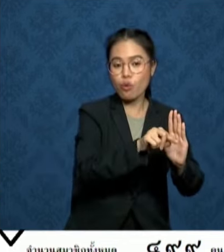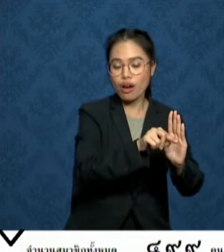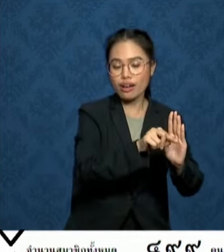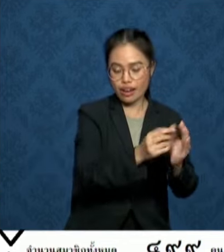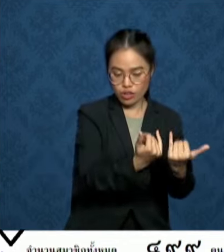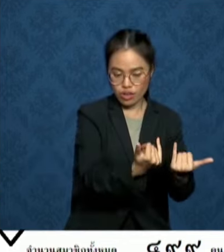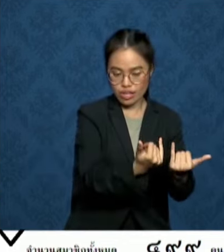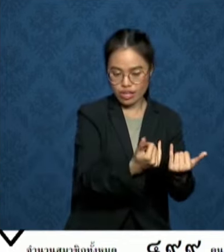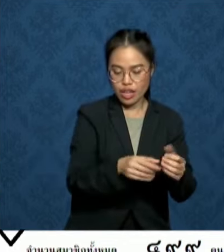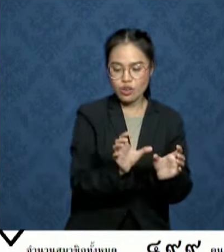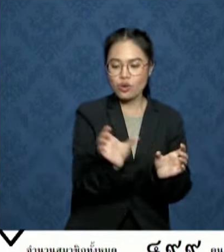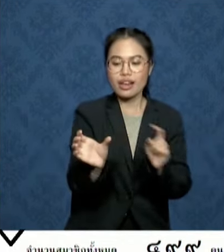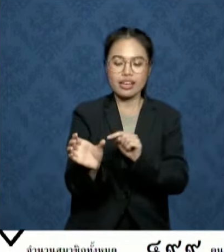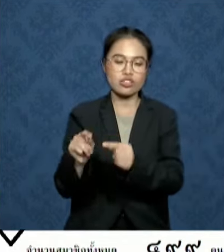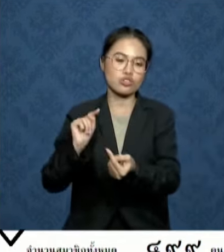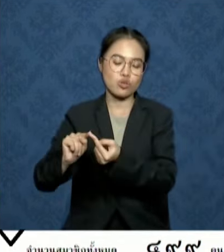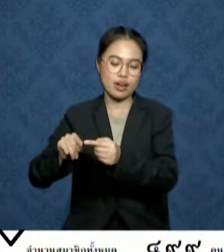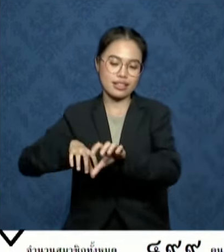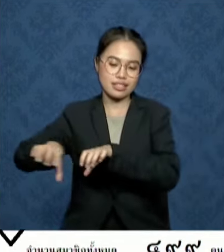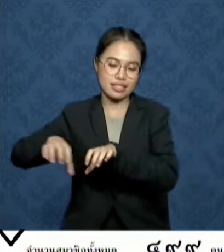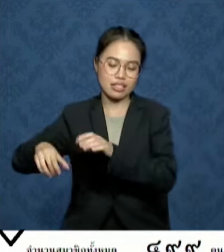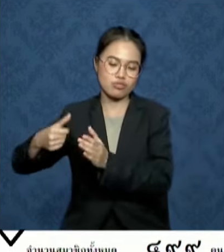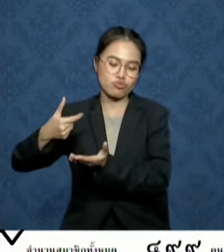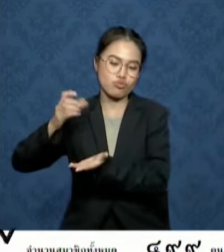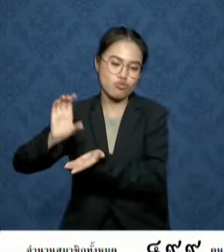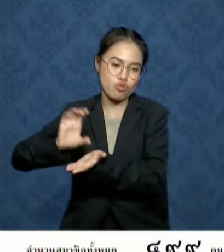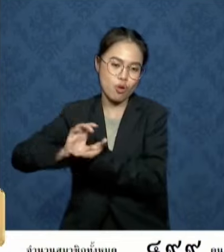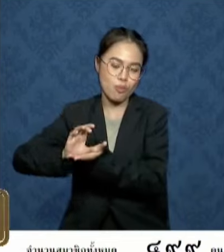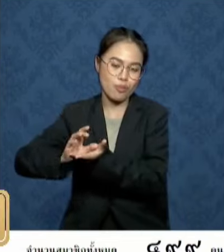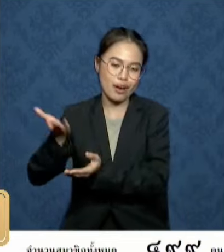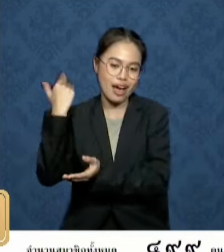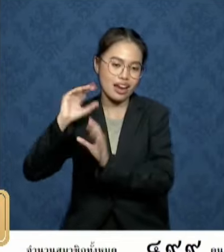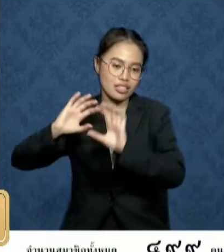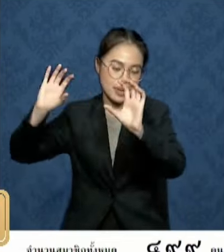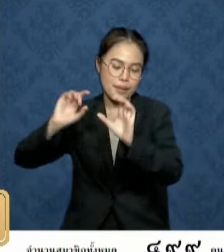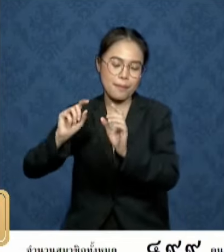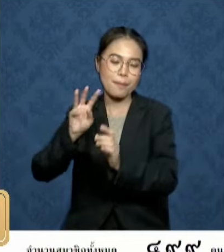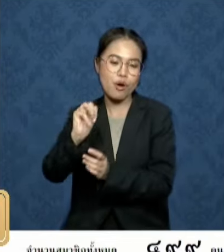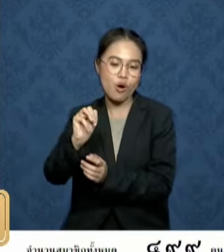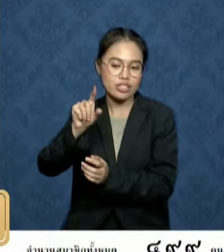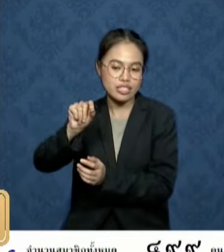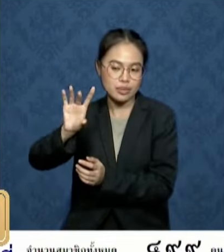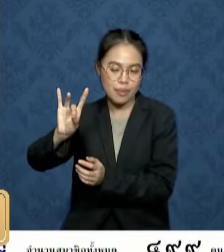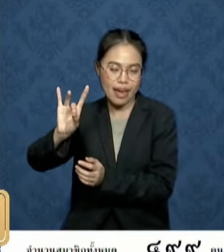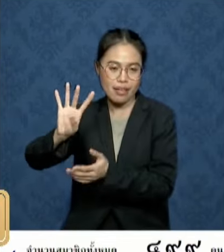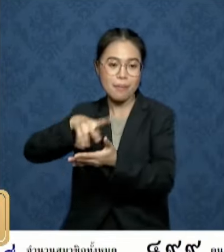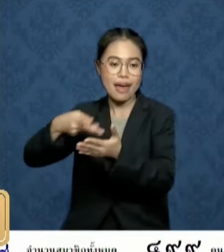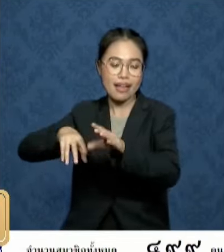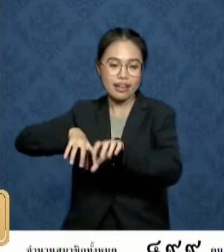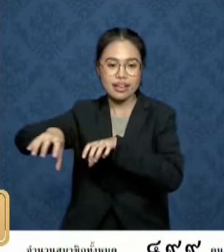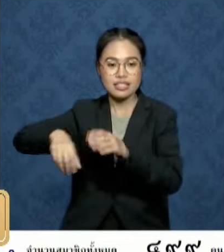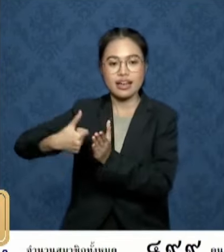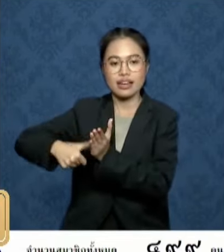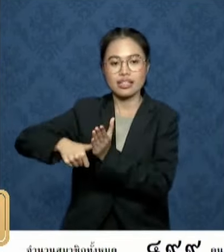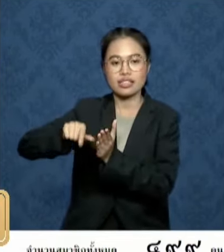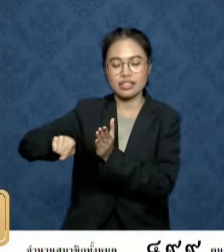ใช้งบเพื่อเอามาชำระพระผุกภัใอดีตตามมาต 28ก็ใหไปอยู่ในแผนงานบริหจัการนี่